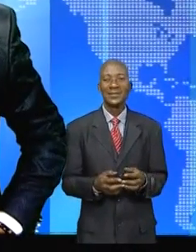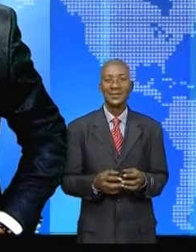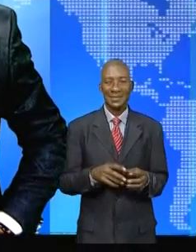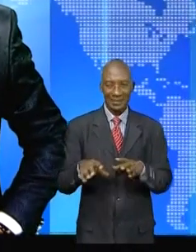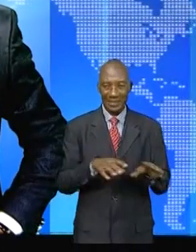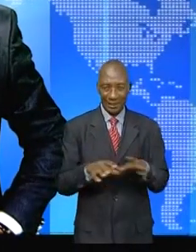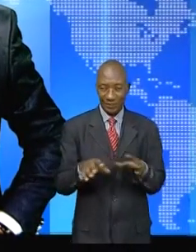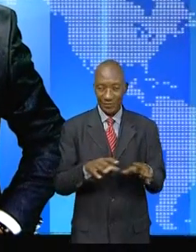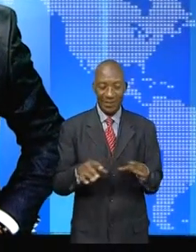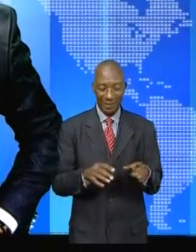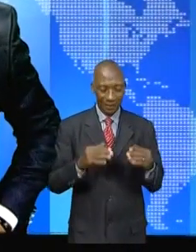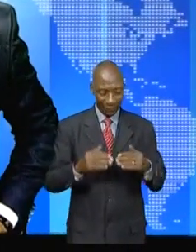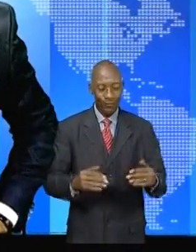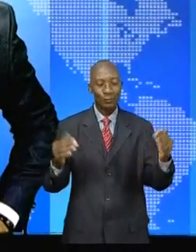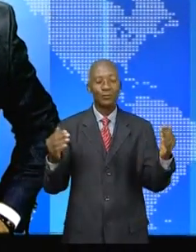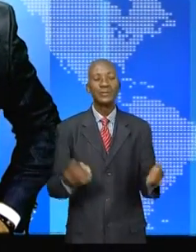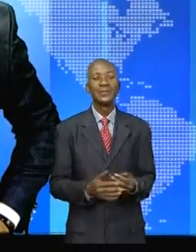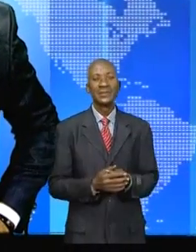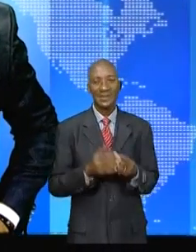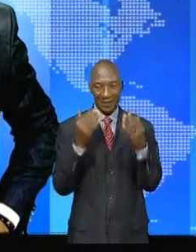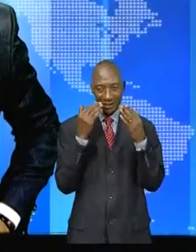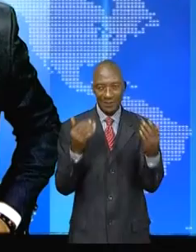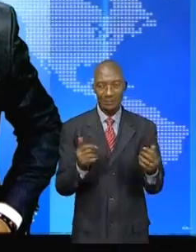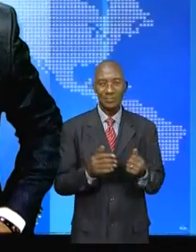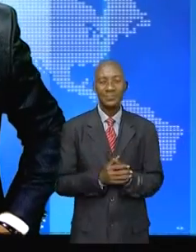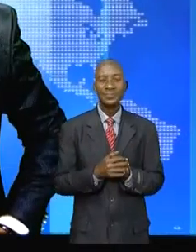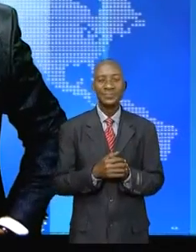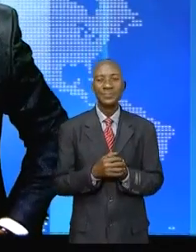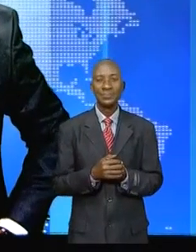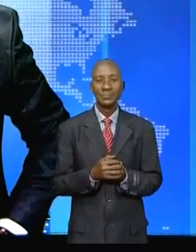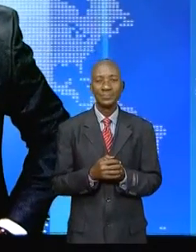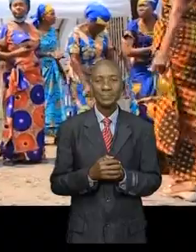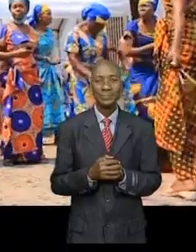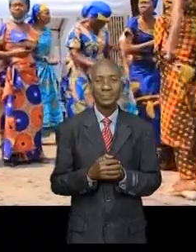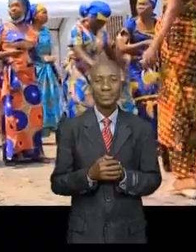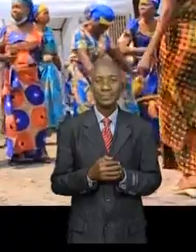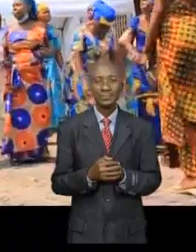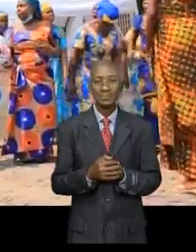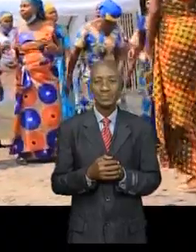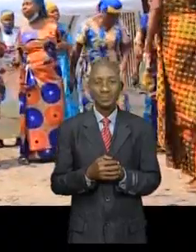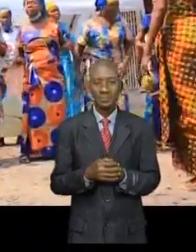également lancée dans toutes les 26 provinces de la République démocratique du Congo. Renette Kolonga.